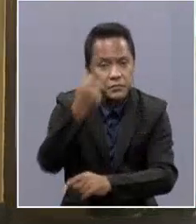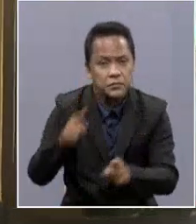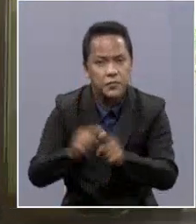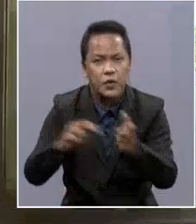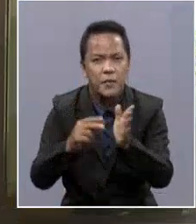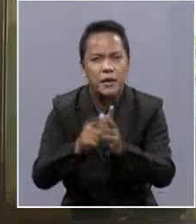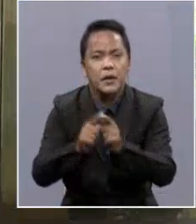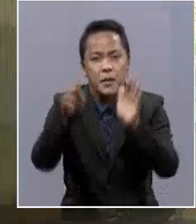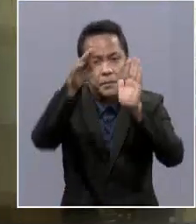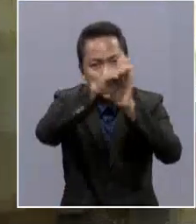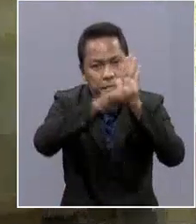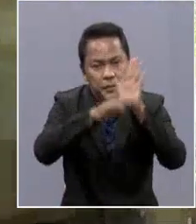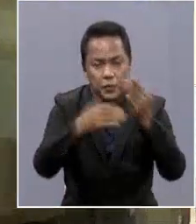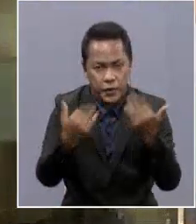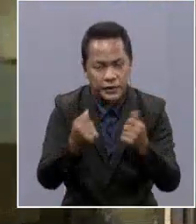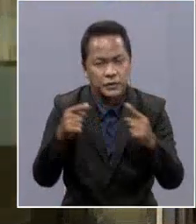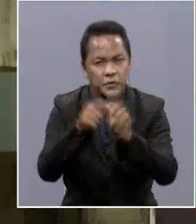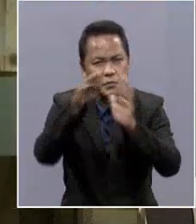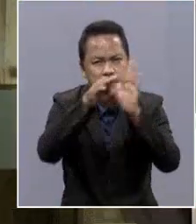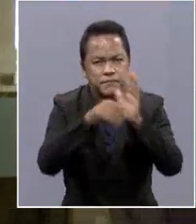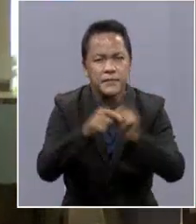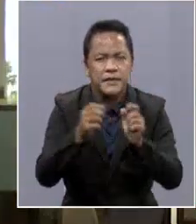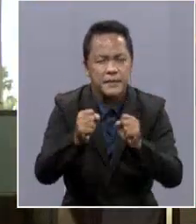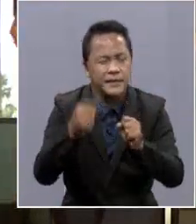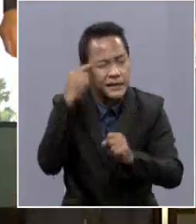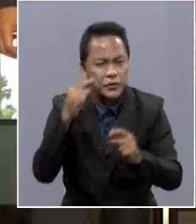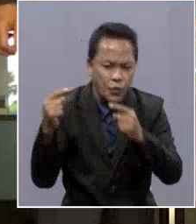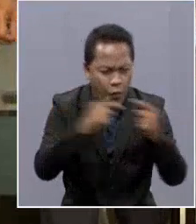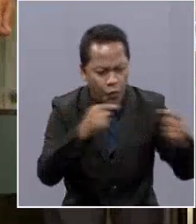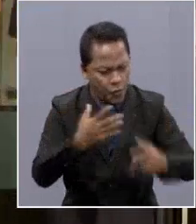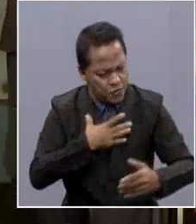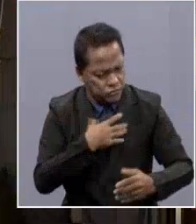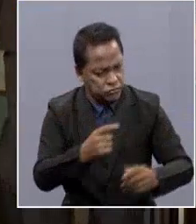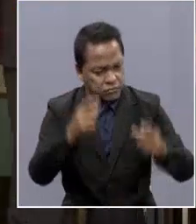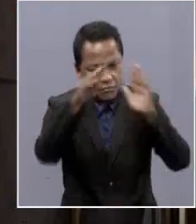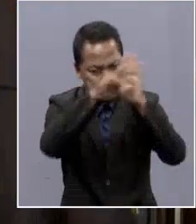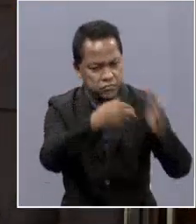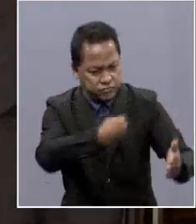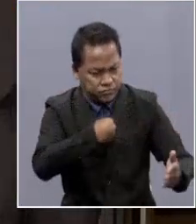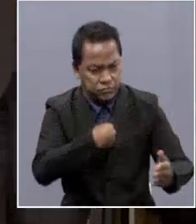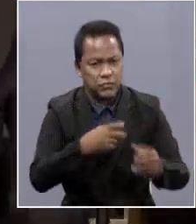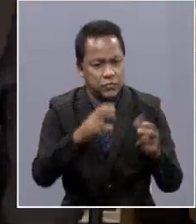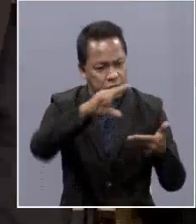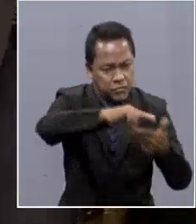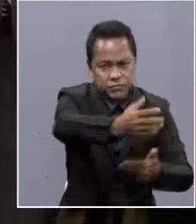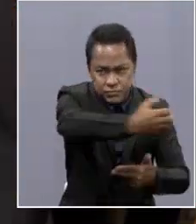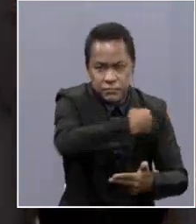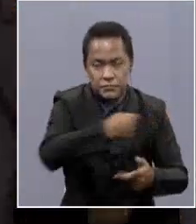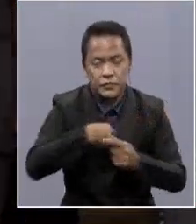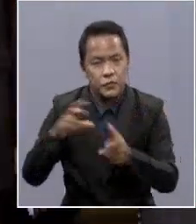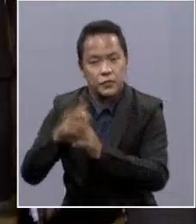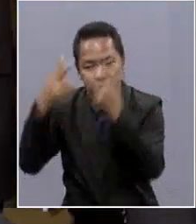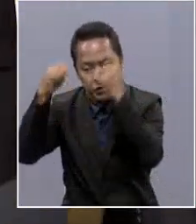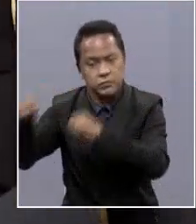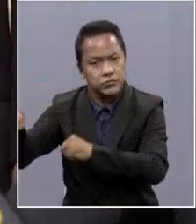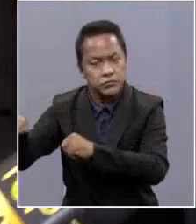เรื่องนึงเรื่องของนโยบายอ่ะที่ตอนนี้มีการเหมือนพยายามเคลมกันน่ะเป็นของฉันเป็นของในส่วนของพลังประชารัฐนะฝั่งของ